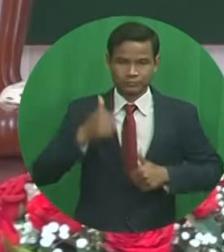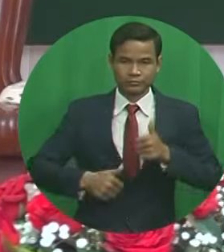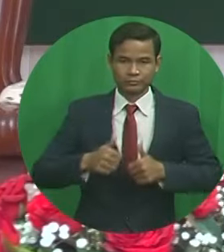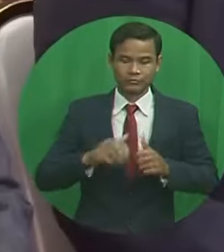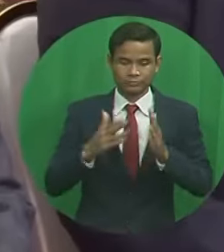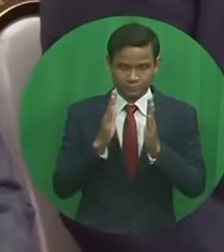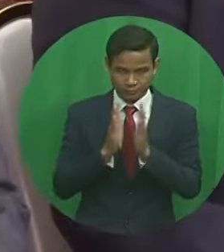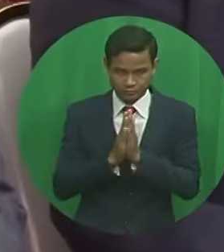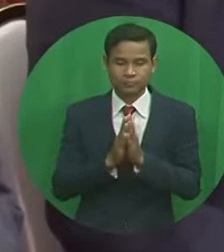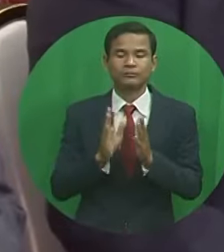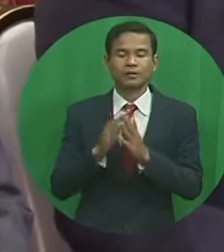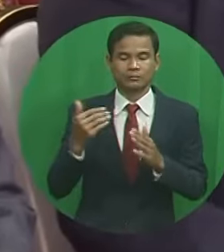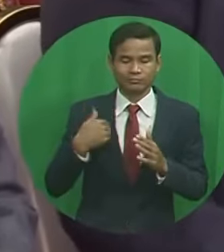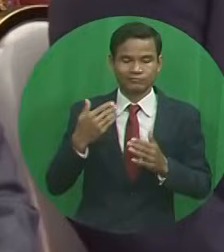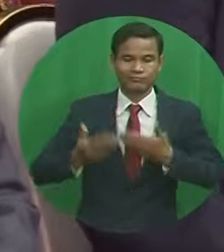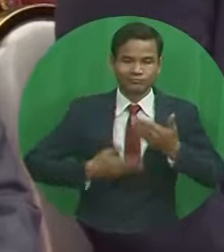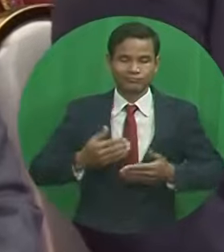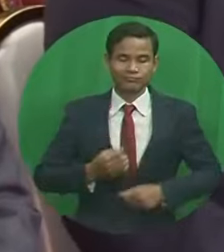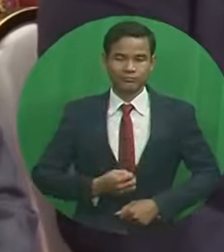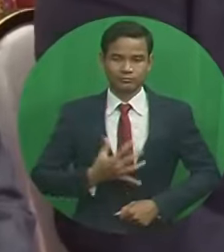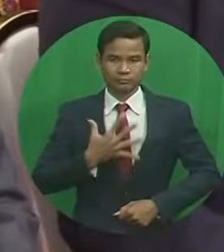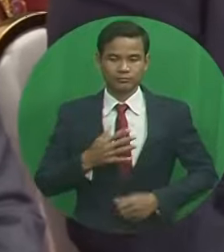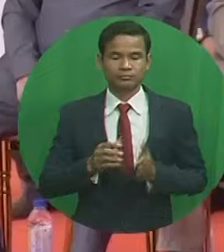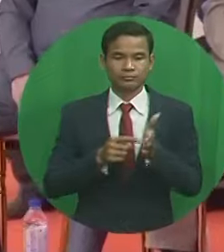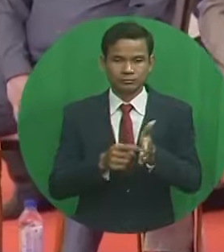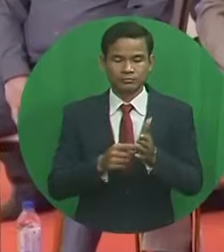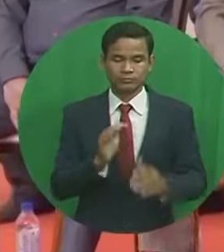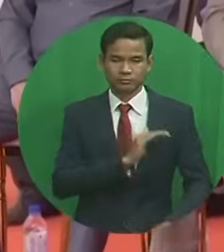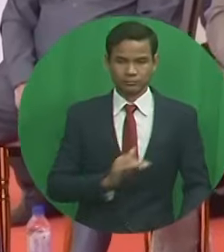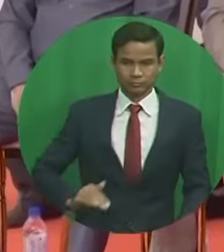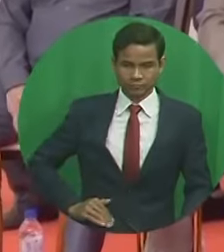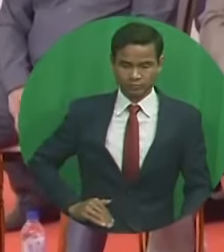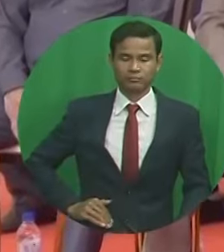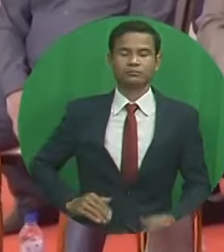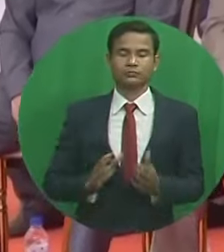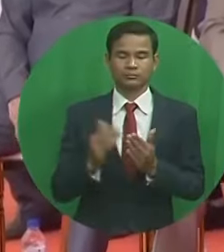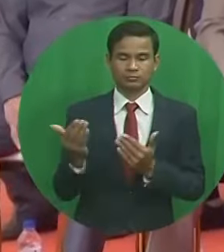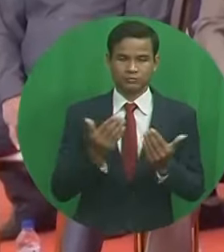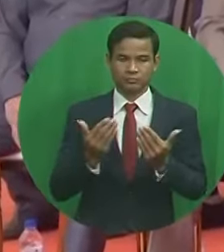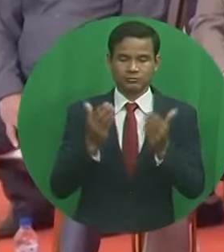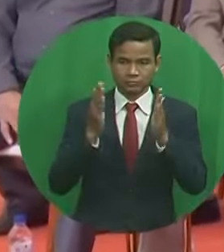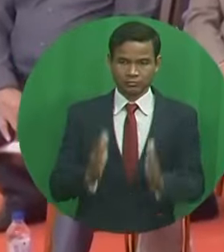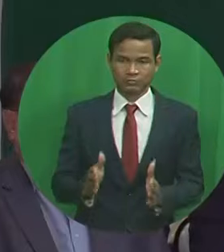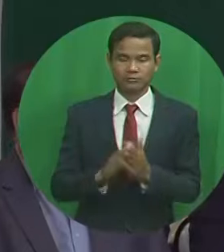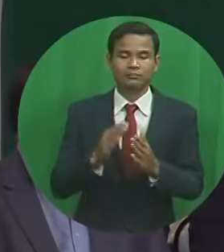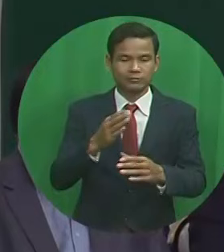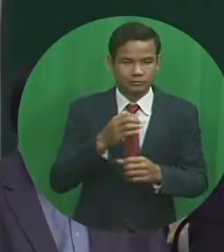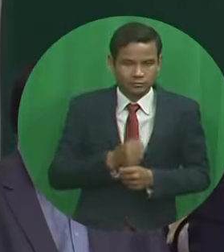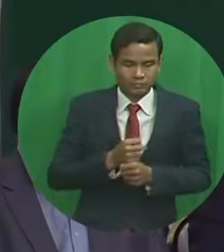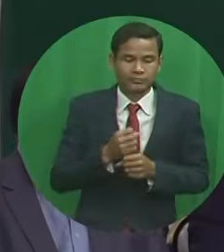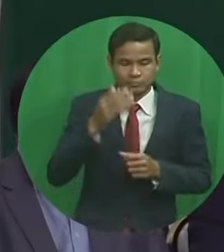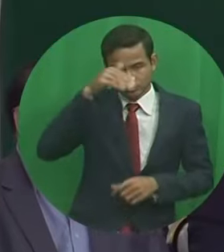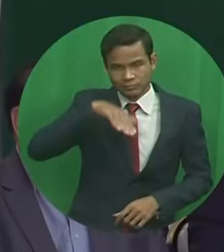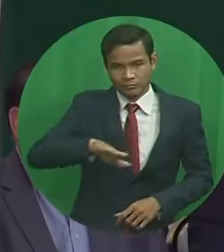ខ្លាំងនិងជាកិត្តិយសក្នុងការអញ្ជើញតំណាងសម្ដេចអធិបតីនាយករដ្ឋមន្ត្រីទទួលសត្វដំរីមួយគូប្រកបដោយ